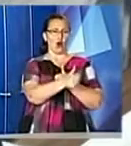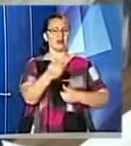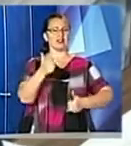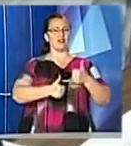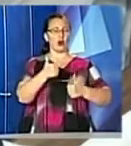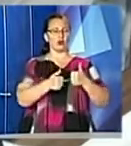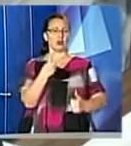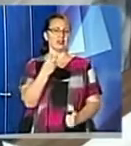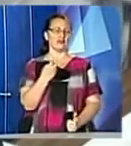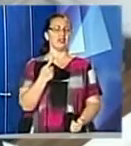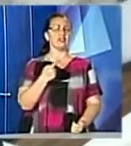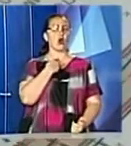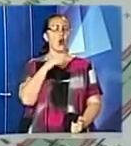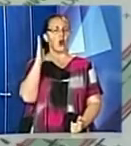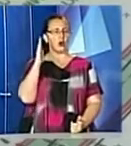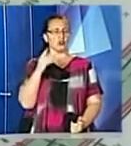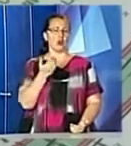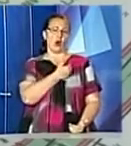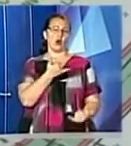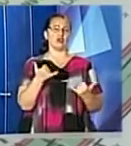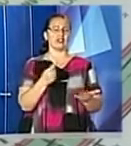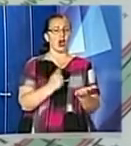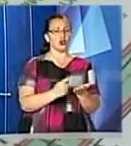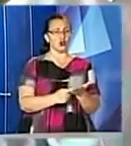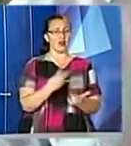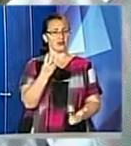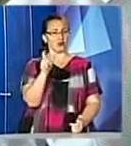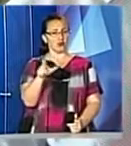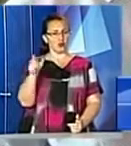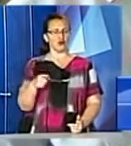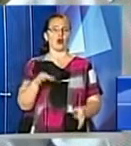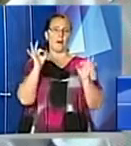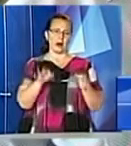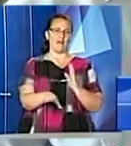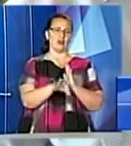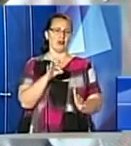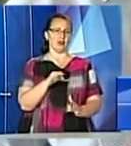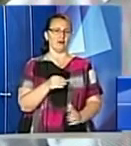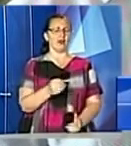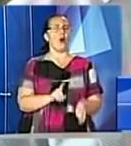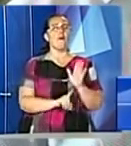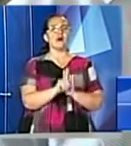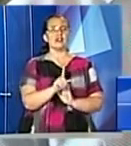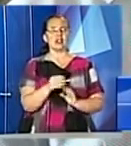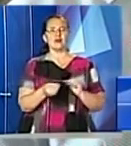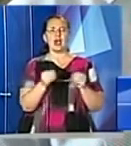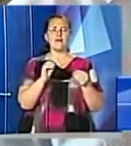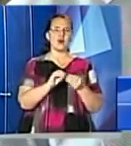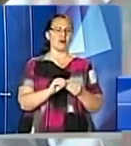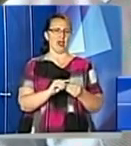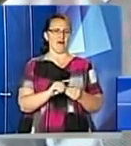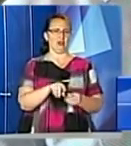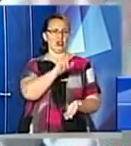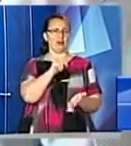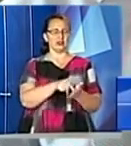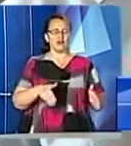тепер хоче довести 2000 мешканців, що вони зробили правильний вибір. В першу чергу ми хочемо почати з найпроблемніших питань – це проблеми дороги. Ми